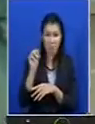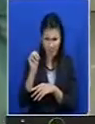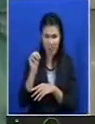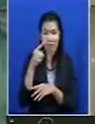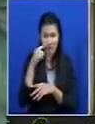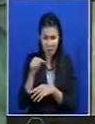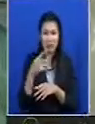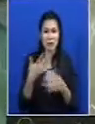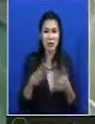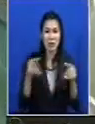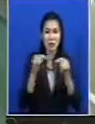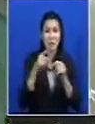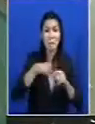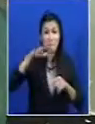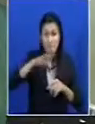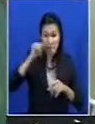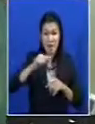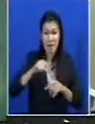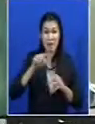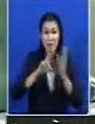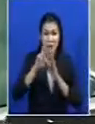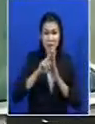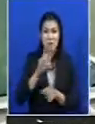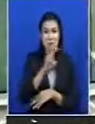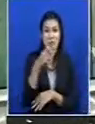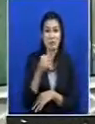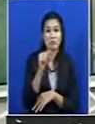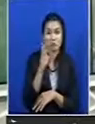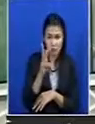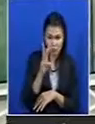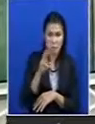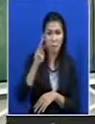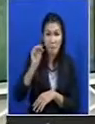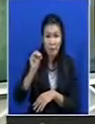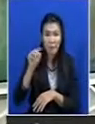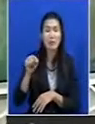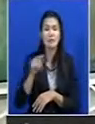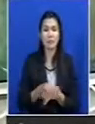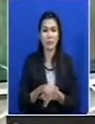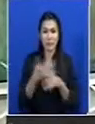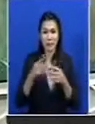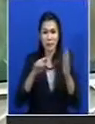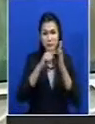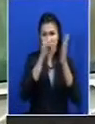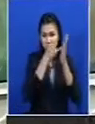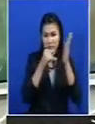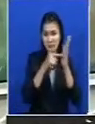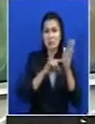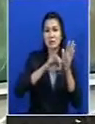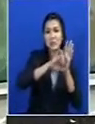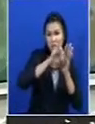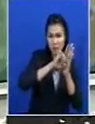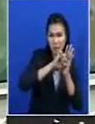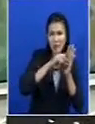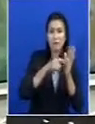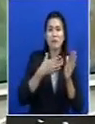ต่อลูกบาศก์เมตรครับส่วนในเขตของตัวเมืองเชียงรายนั้นอยู่ที่216นะครับไมโครกรัมต่อลูกบาศก์เมตรและจังหวัดอื่นๆนะครับไม่ว่าจะเป็นเชียง